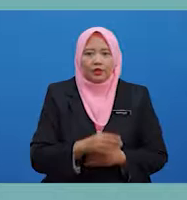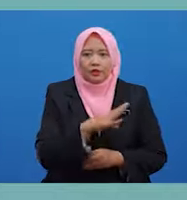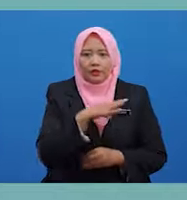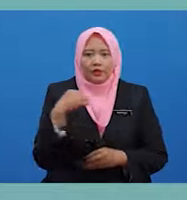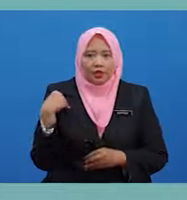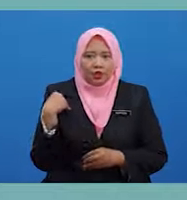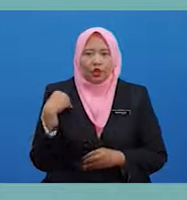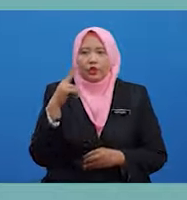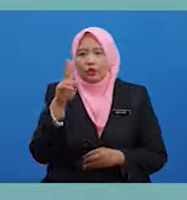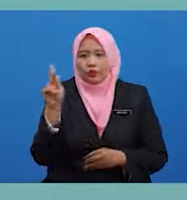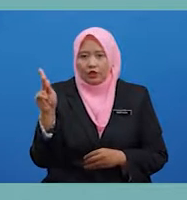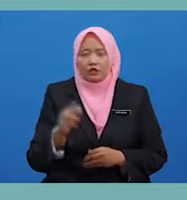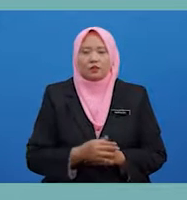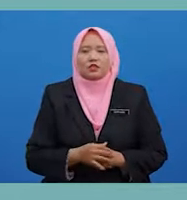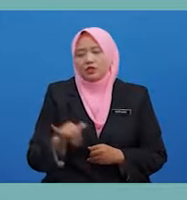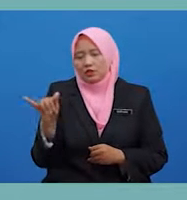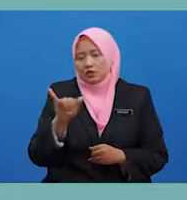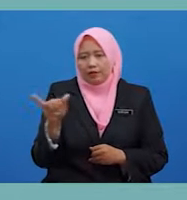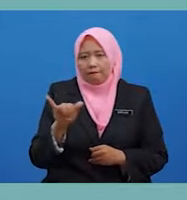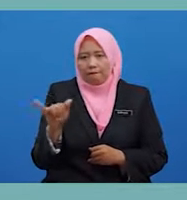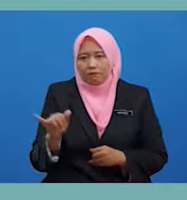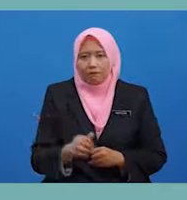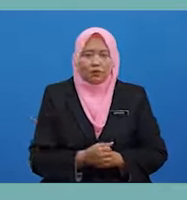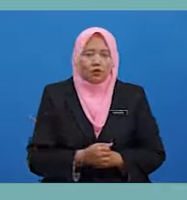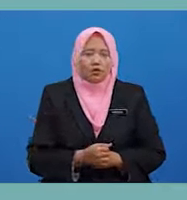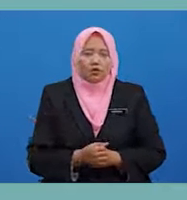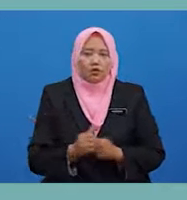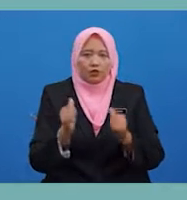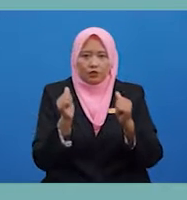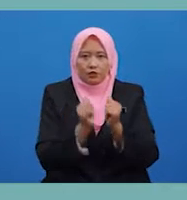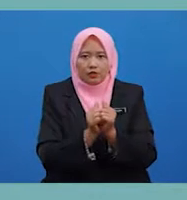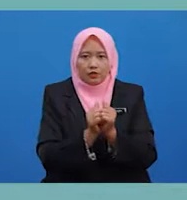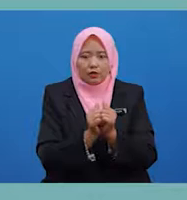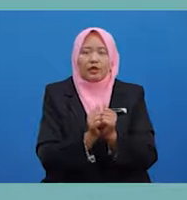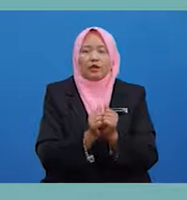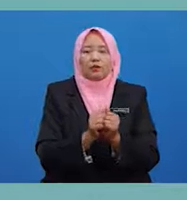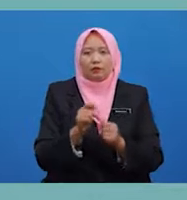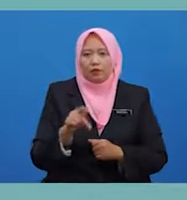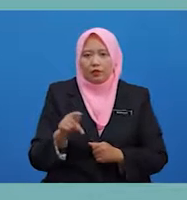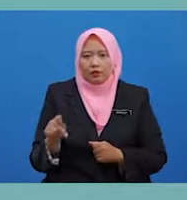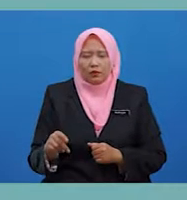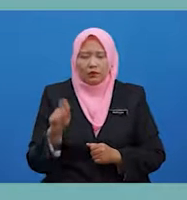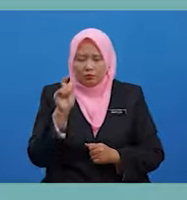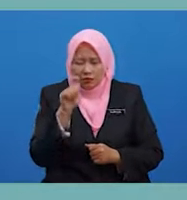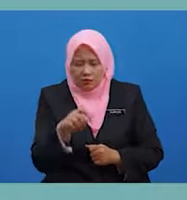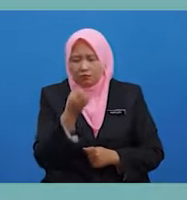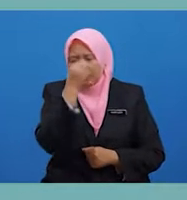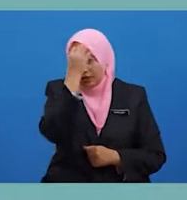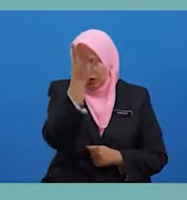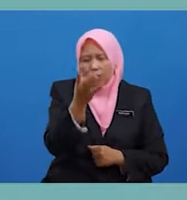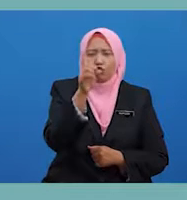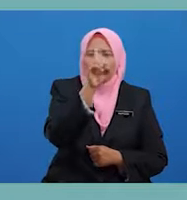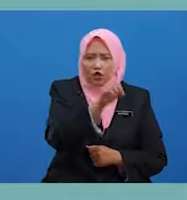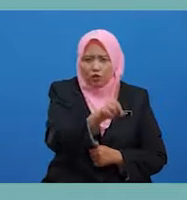Sama seperti cara di atas tadi, pelajar-pelajar harus menulis atau menyatakan satu persatu setiap negara yang